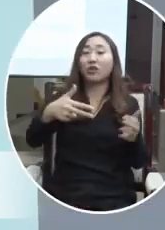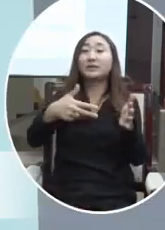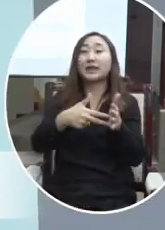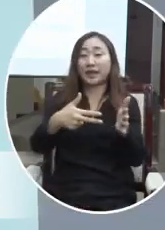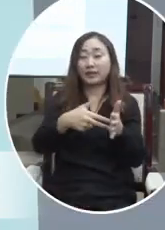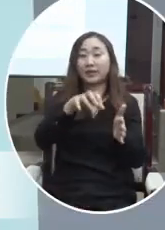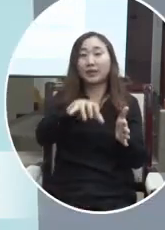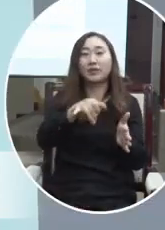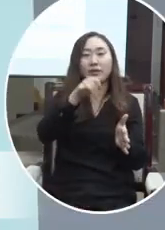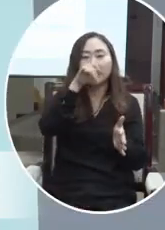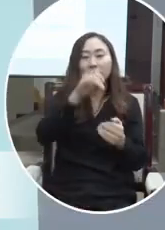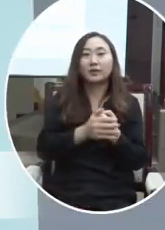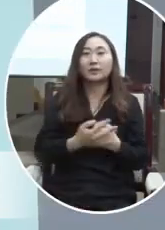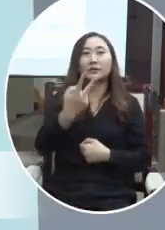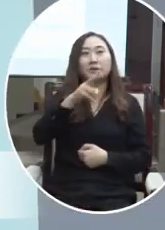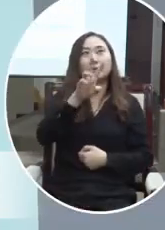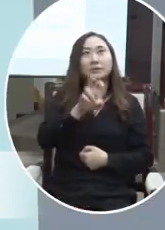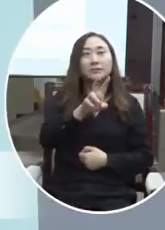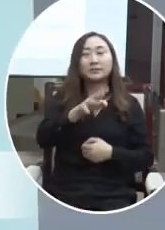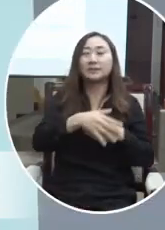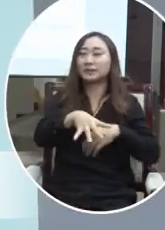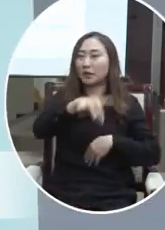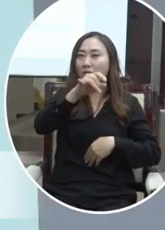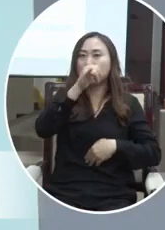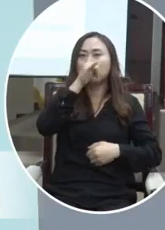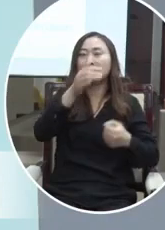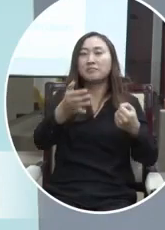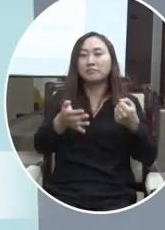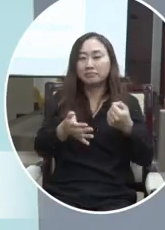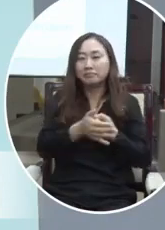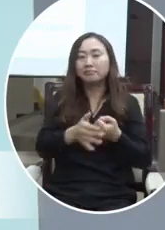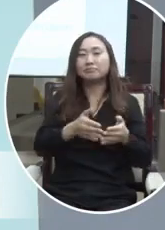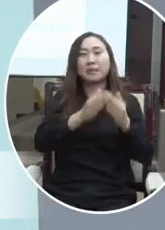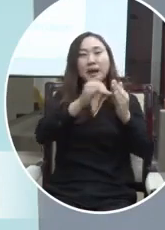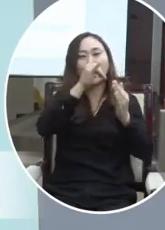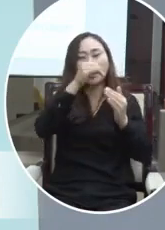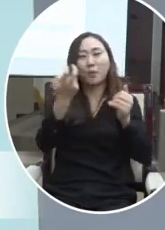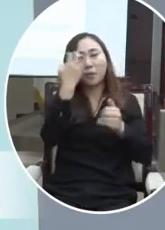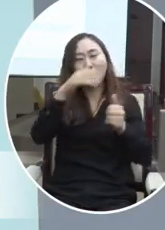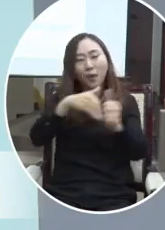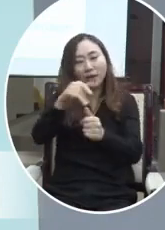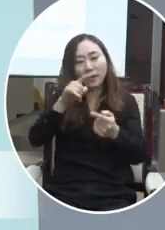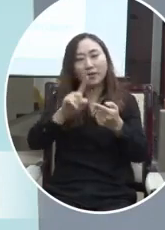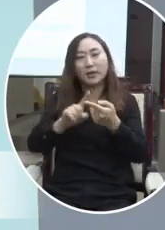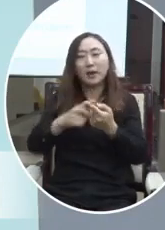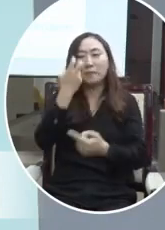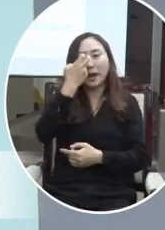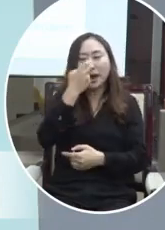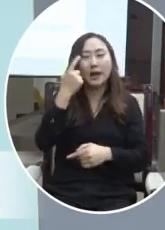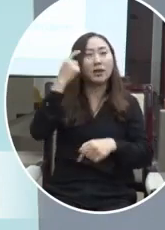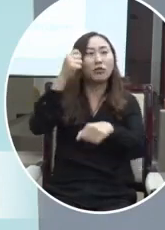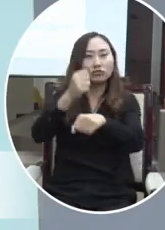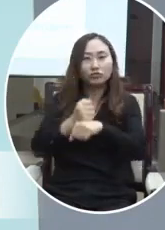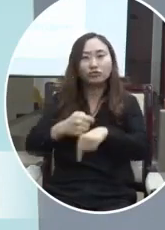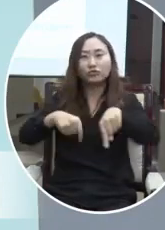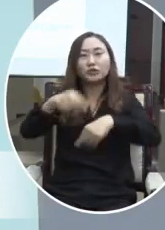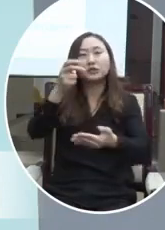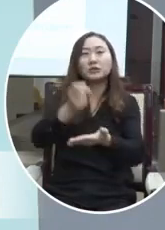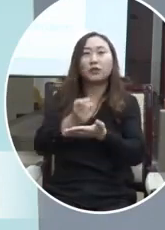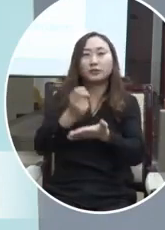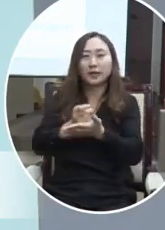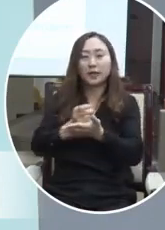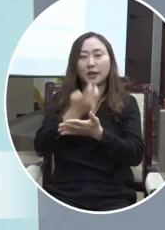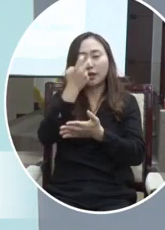환경재단은 2017년 서울시 자치구 최초로 설립되어 지역 내 환경시설들을 운영하고 지속 가능한 발전을 위해 연구와